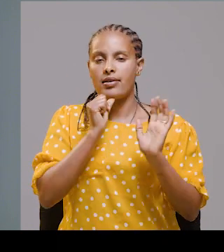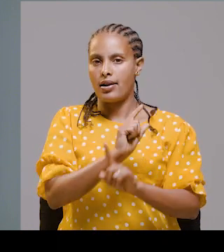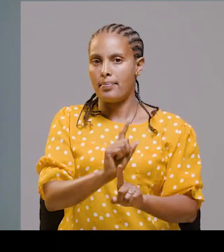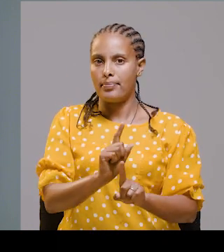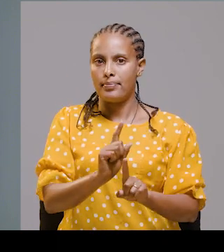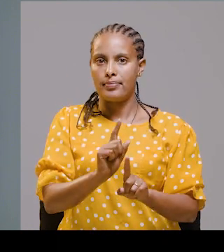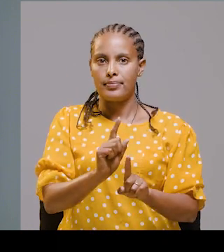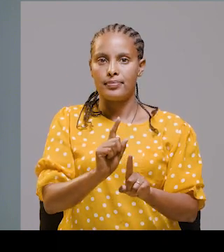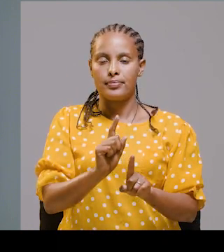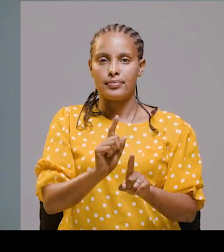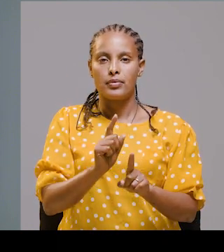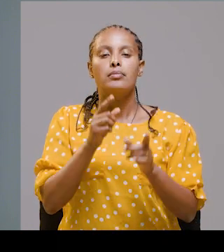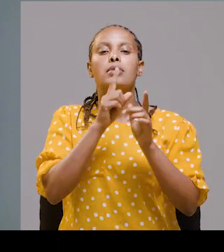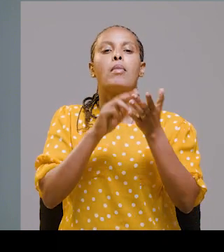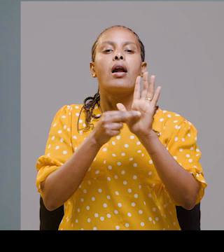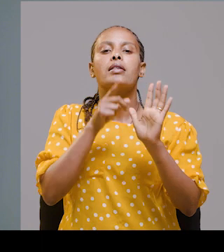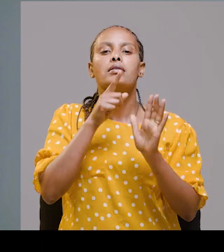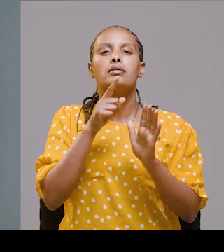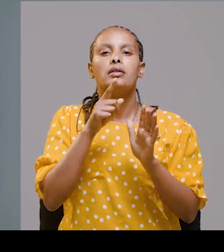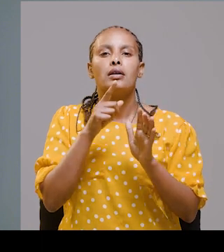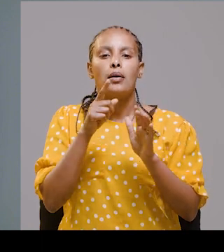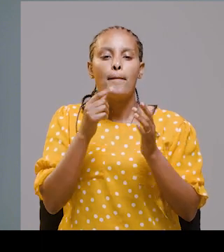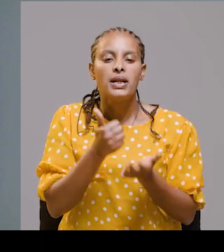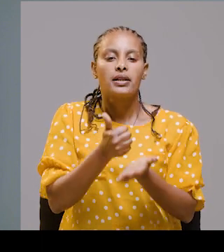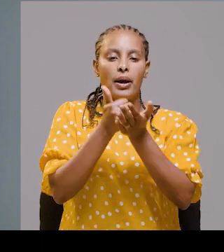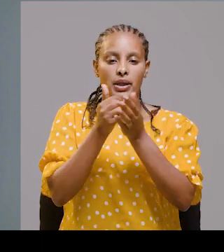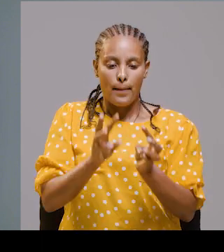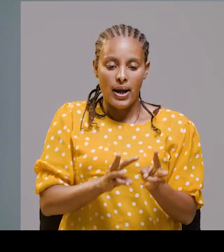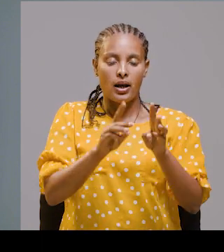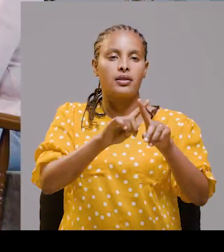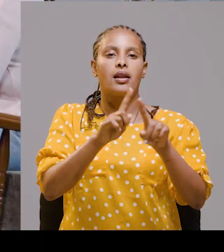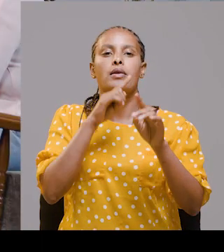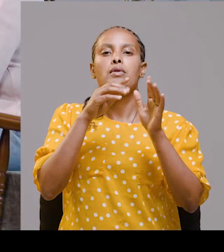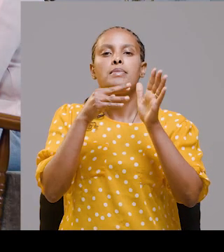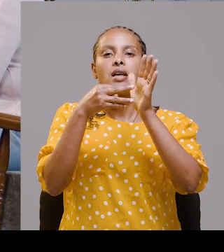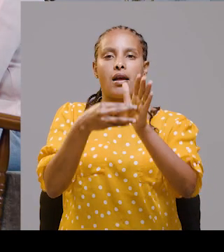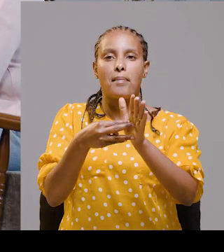አይደለም። ምን ለማለት ነው? የሚረዱበት መንገድ ግን የተለየ ነው። ለምሳሌ አህል